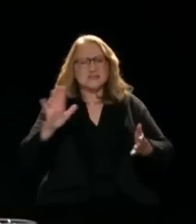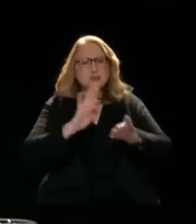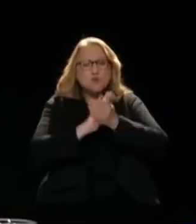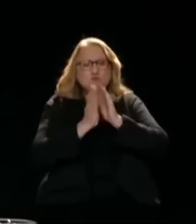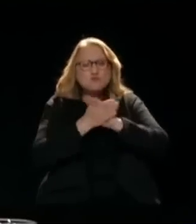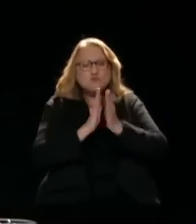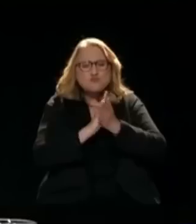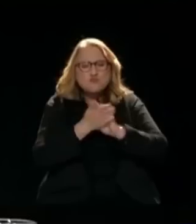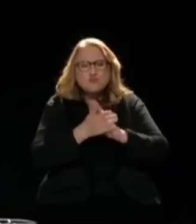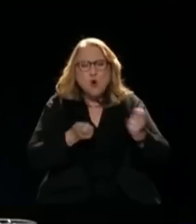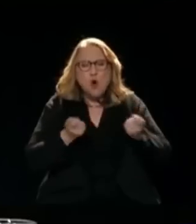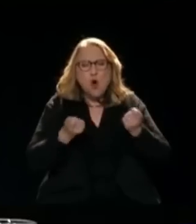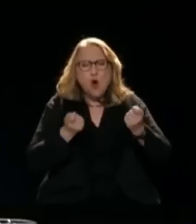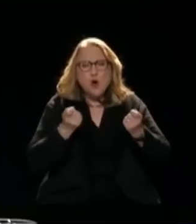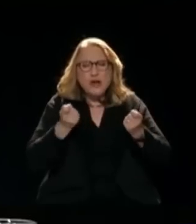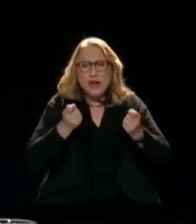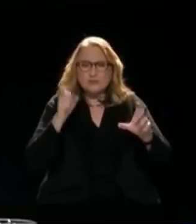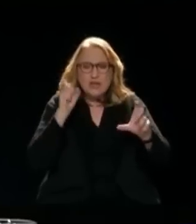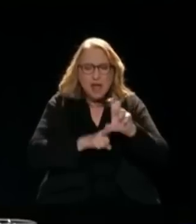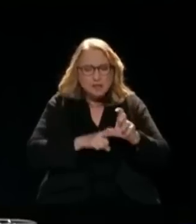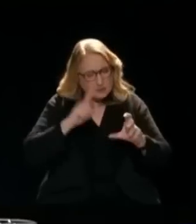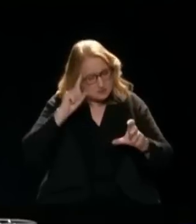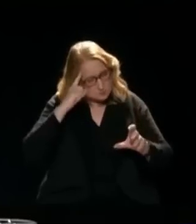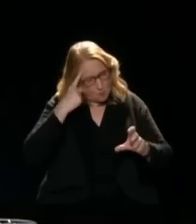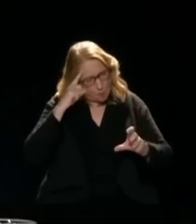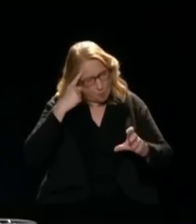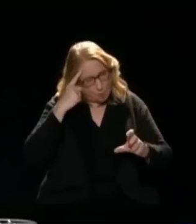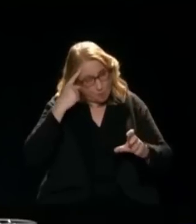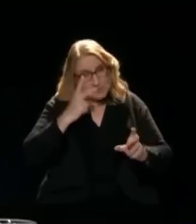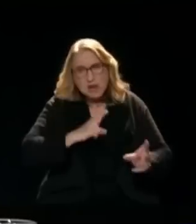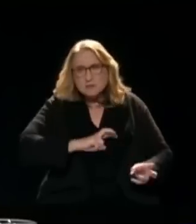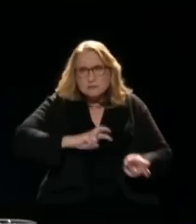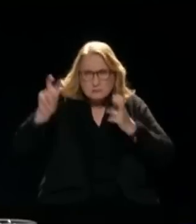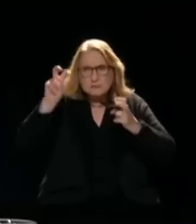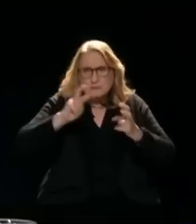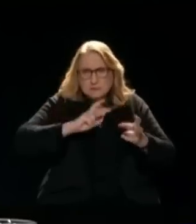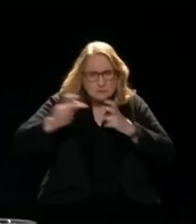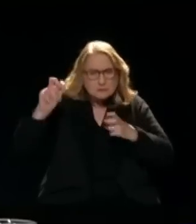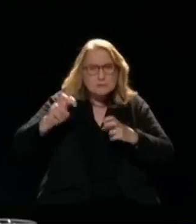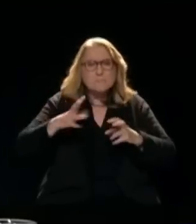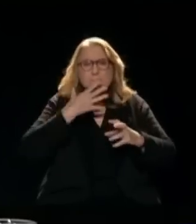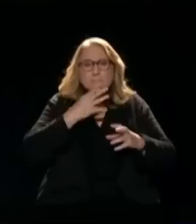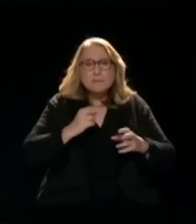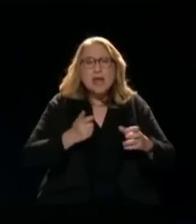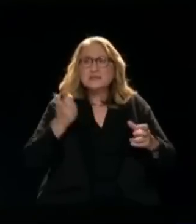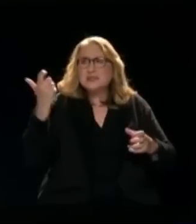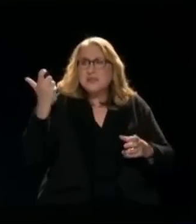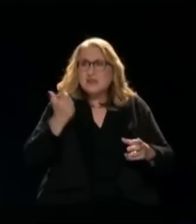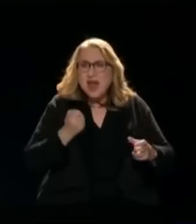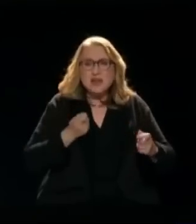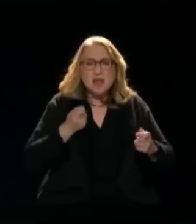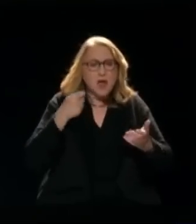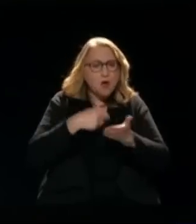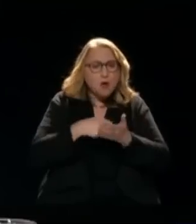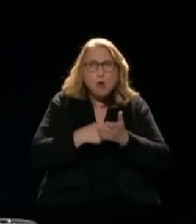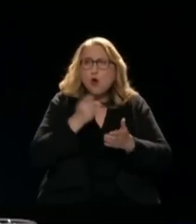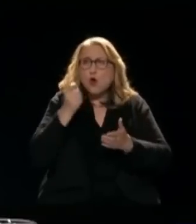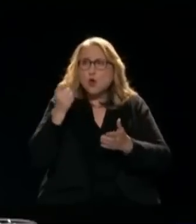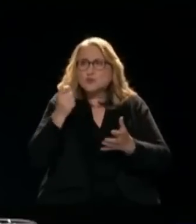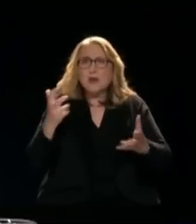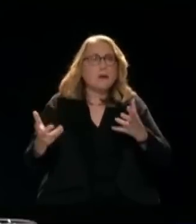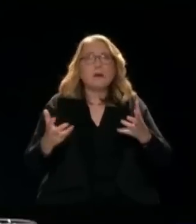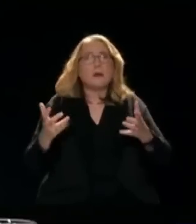θα δείτε εταιρείες fund και services που να διαχειρίζονται δάνεια και οφειλές. Πουθενά στον κόσμο.